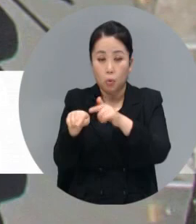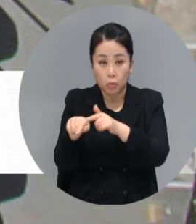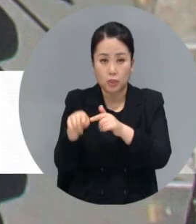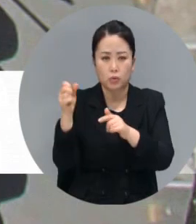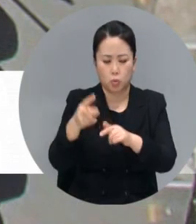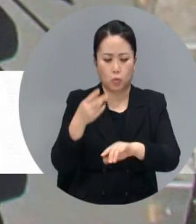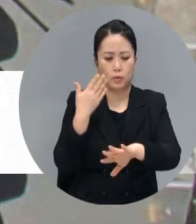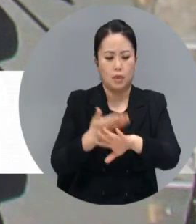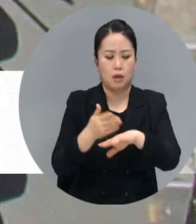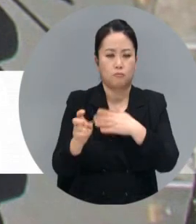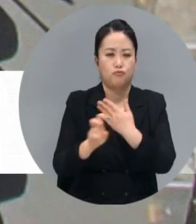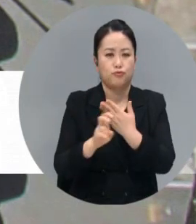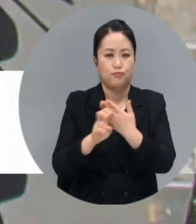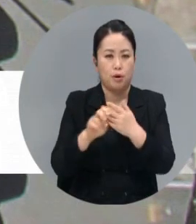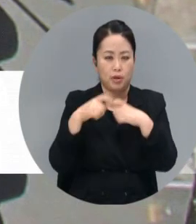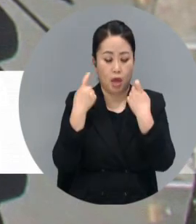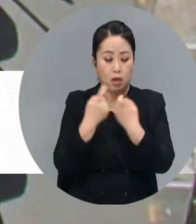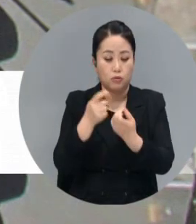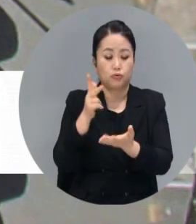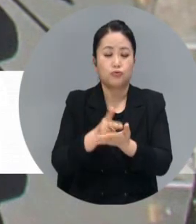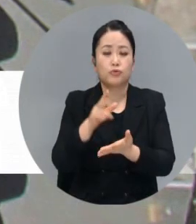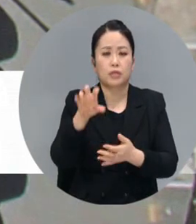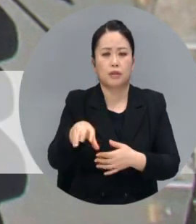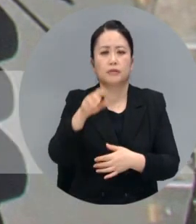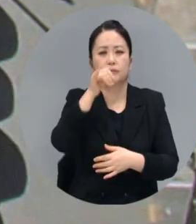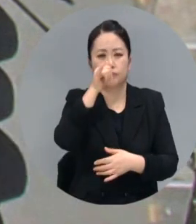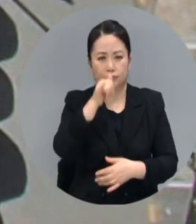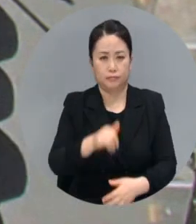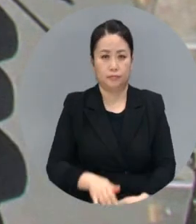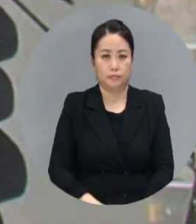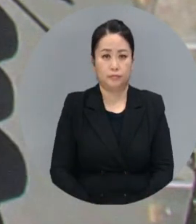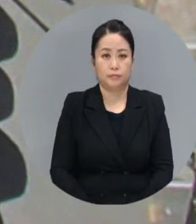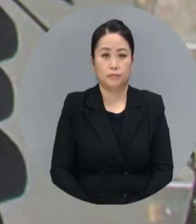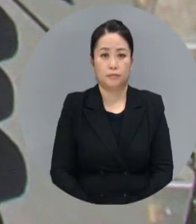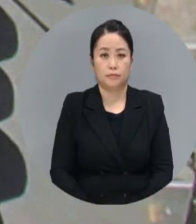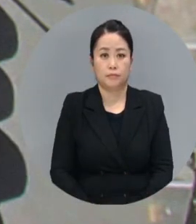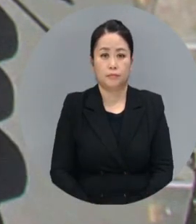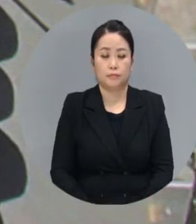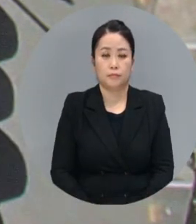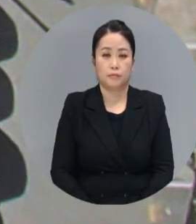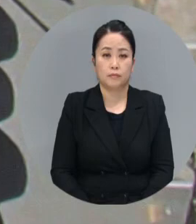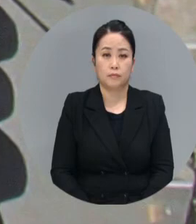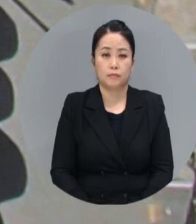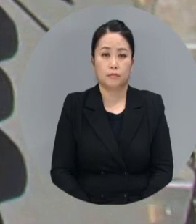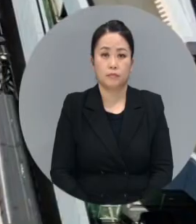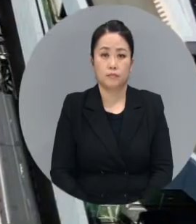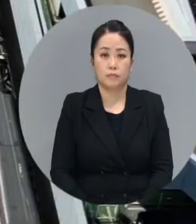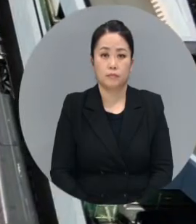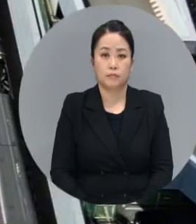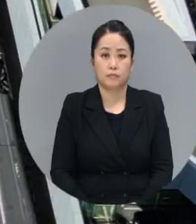다른 불법 사설 주차장이 있었습니다. 조민희 기자가 현장 취재했습니다.